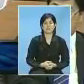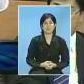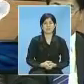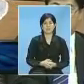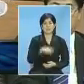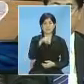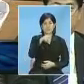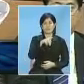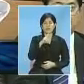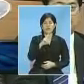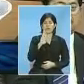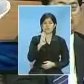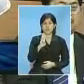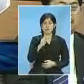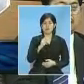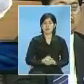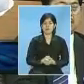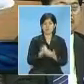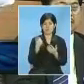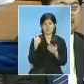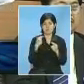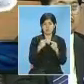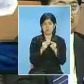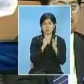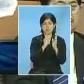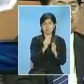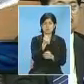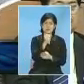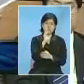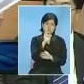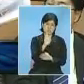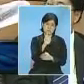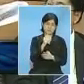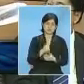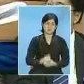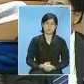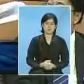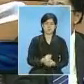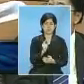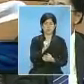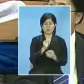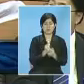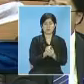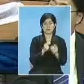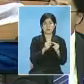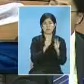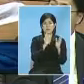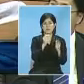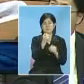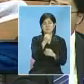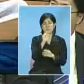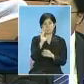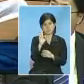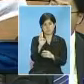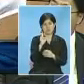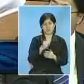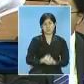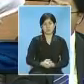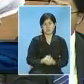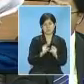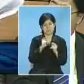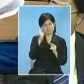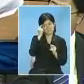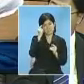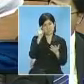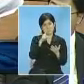ราชบัญญัติฉบับนี้เนี่ยเหลืออยู่เพียง 17รายซึ่งผมมองว่าในจำนวน 17รายนั้นคงจะต้องมี